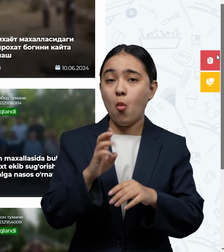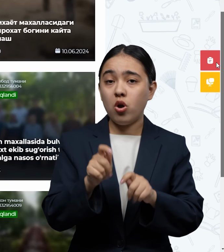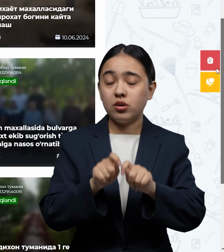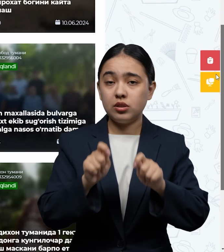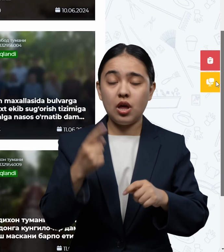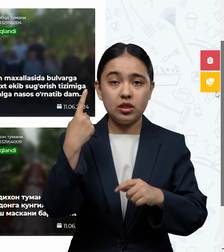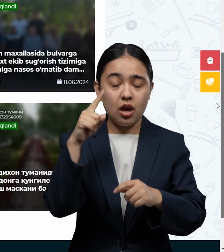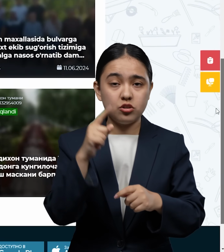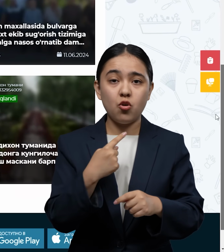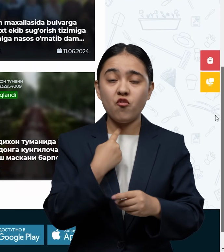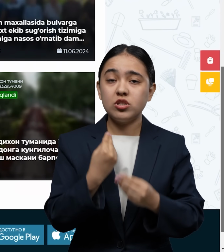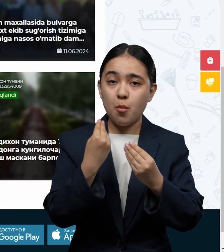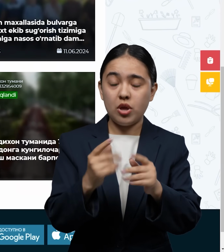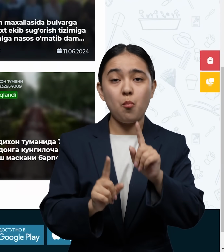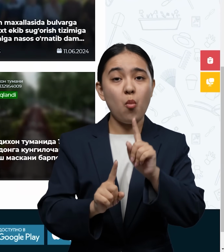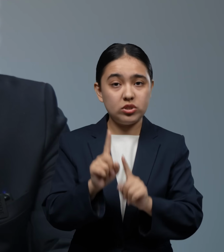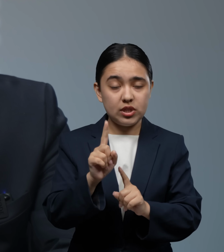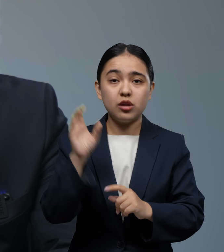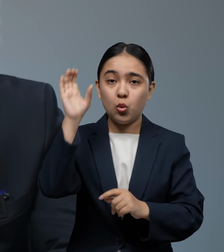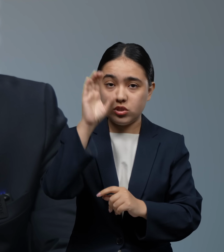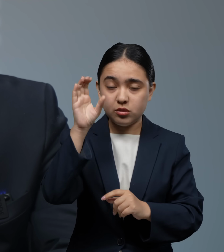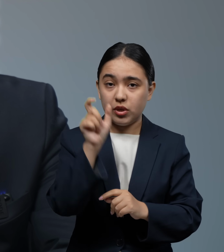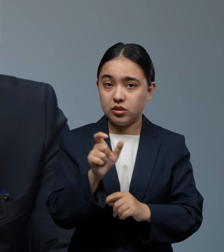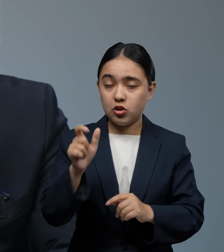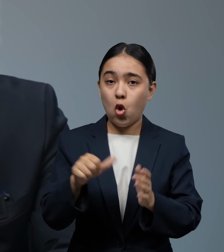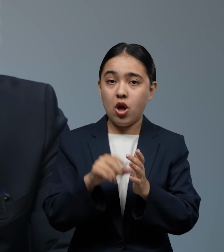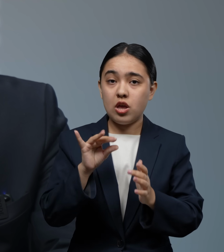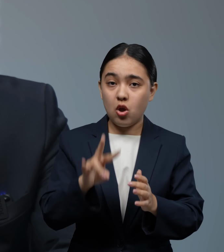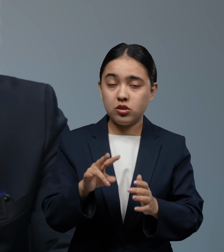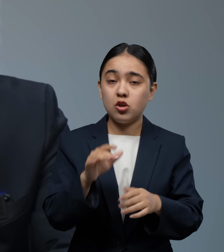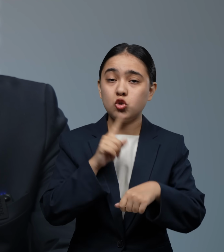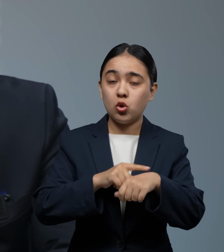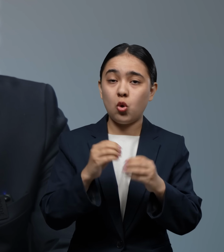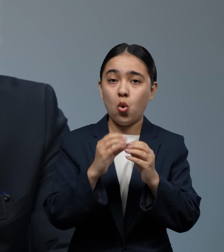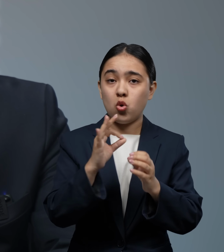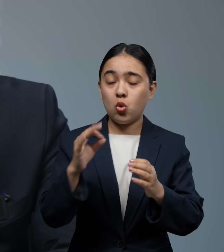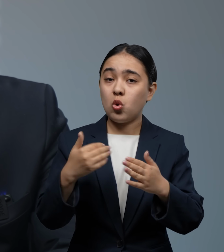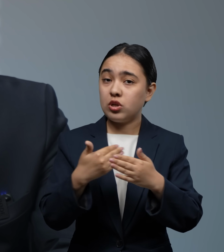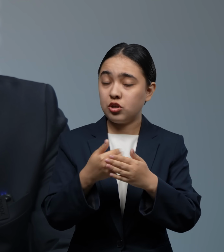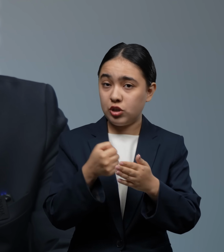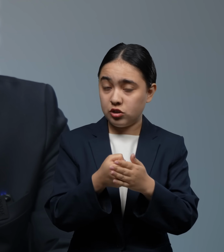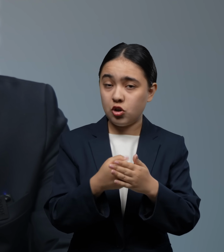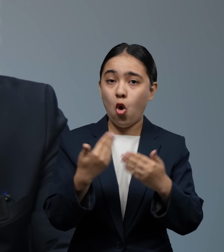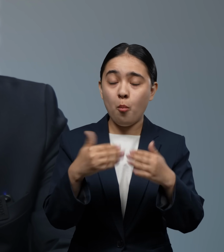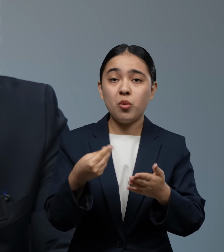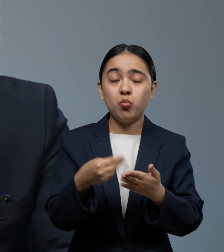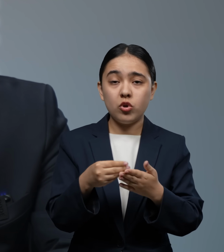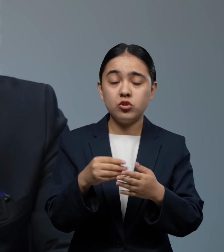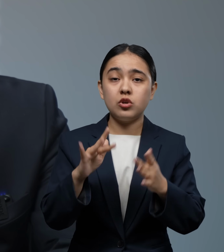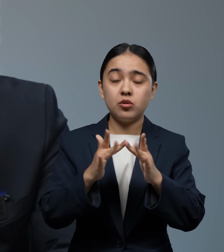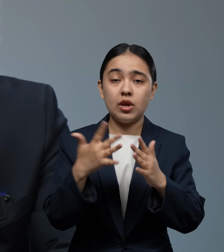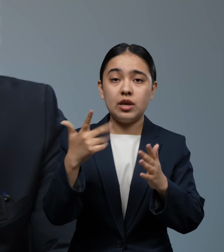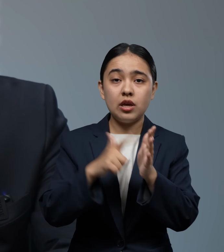etish bo'yicha tashabbuslarga ovoz berish boshlandi. O'zbekistonliklar 6-iyul soat 10:00 gacha ochiq byudjet